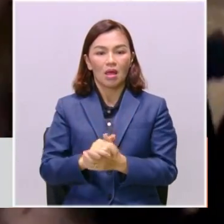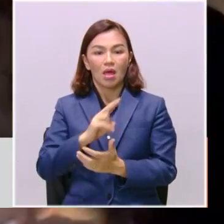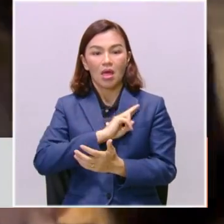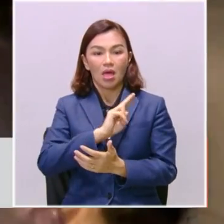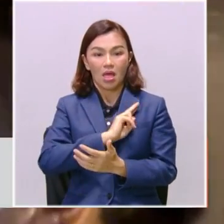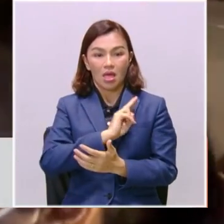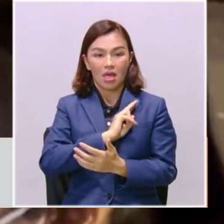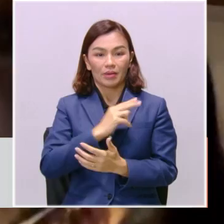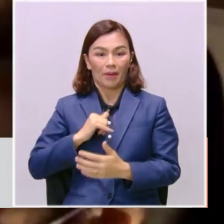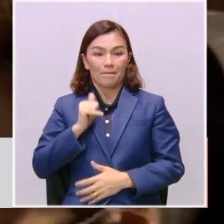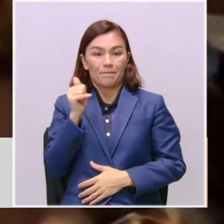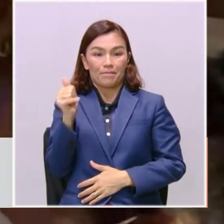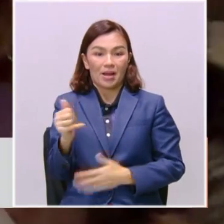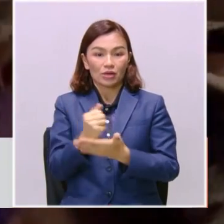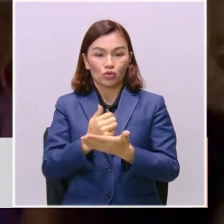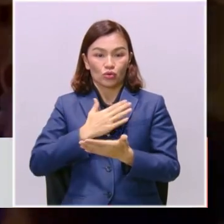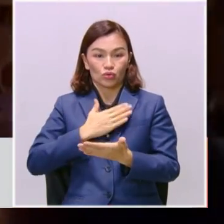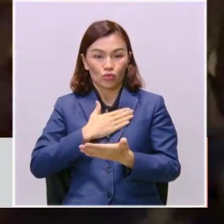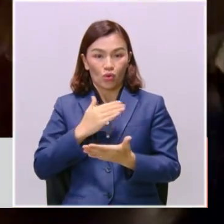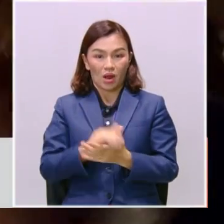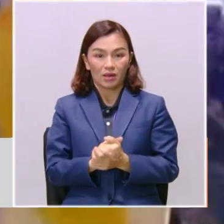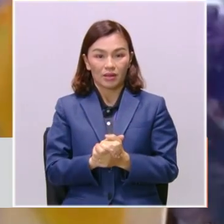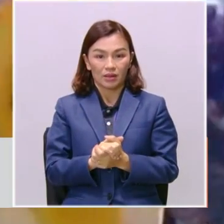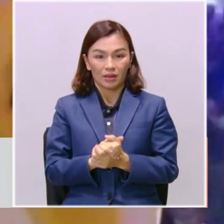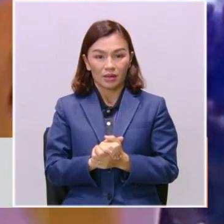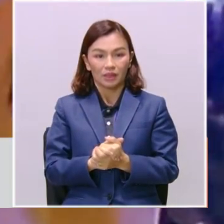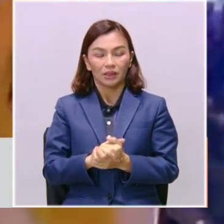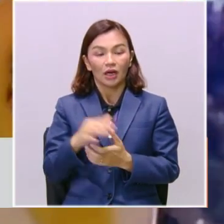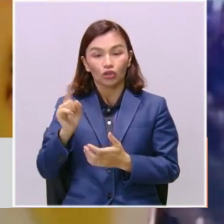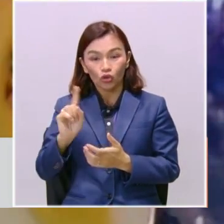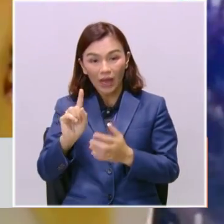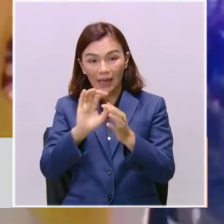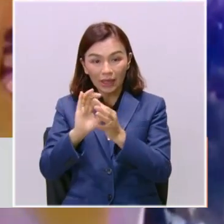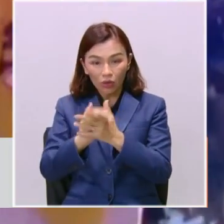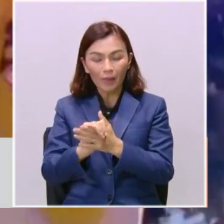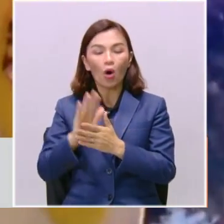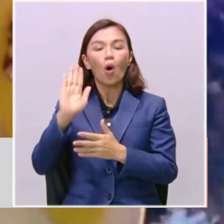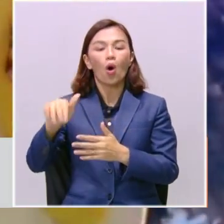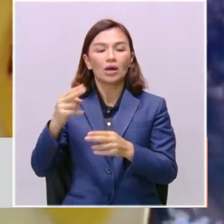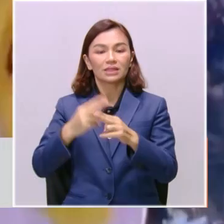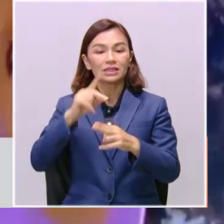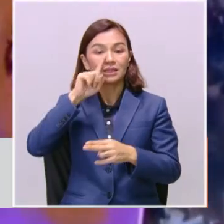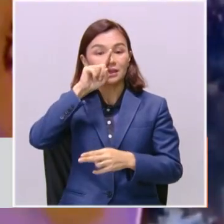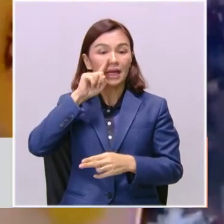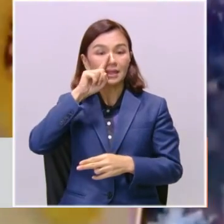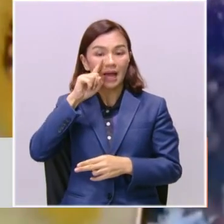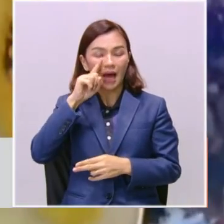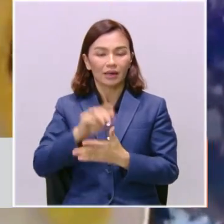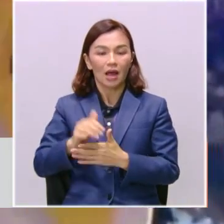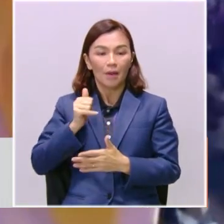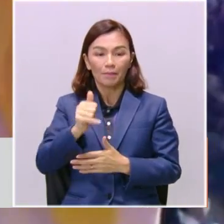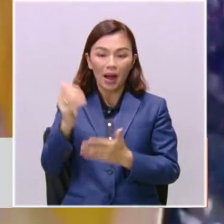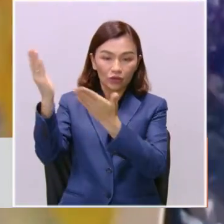การแจ้งล่วงหน้ามีนายชัยชาติสุทธิพันธ์ผู้ว่าราชการกรุงเทพมหานครเดินทางมาให้การต้อนรับ